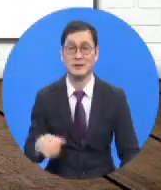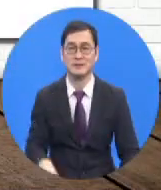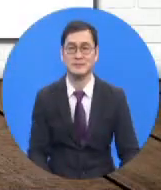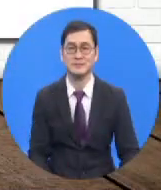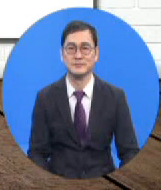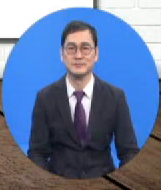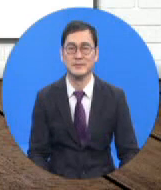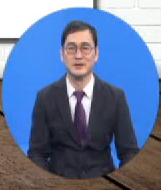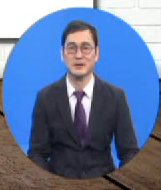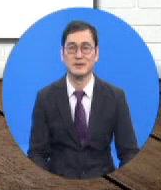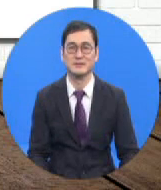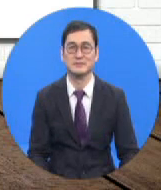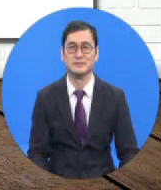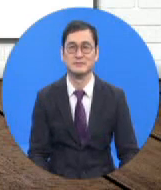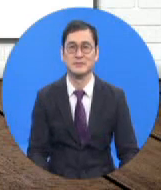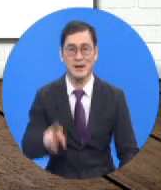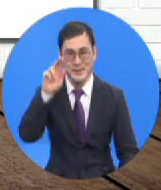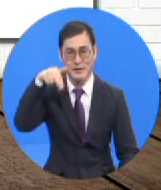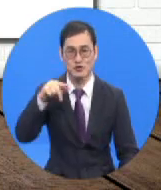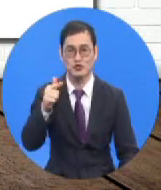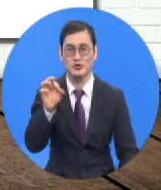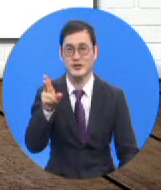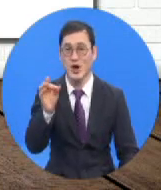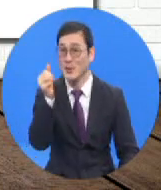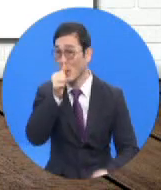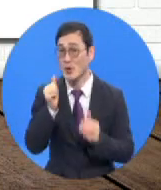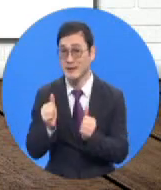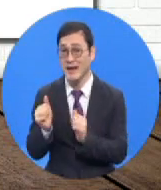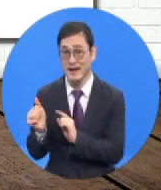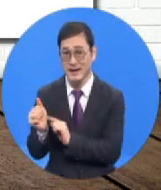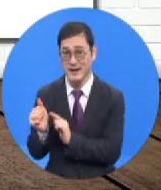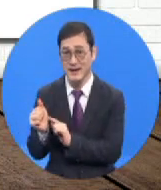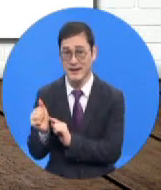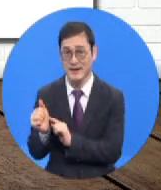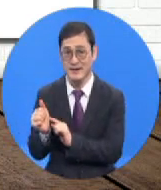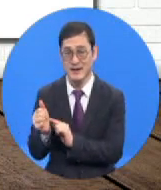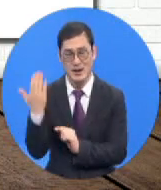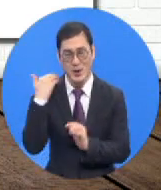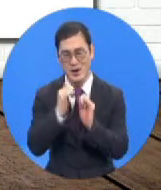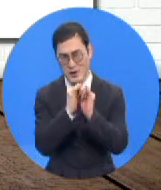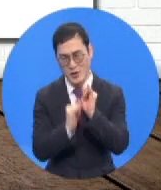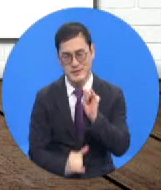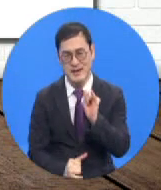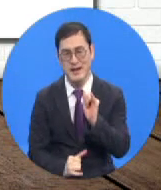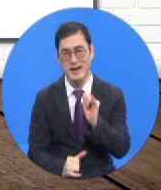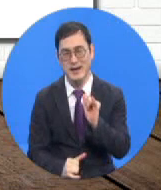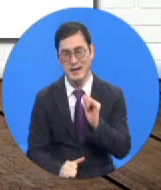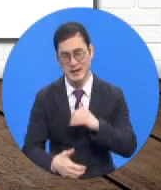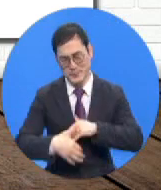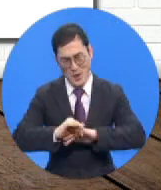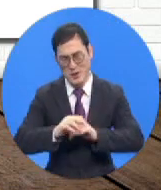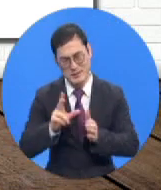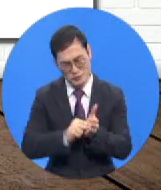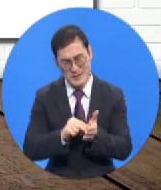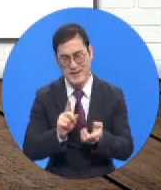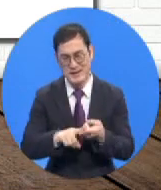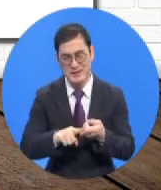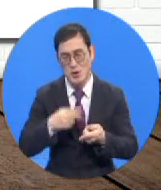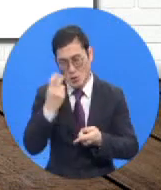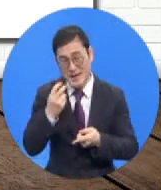재심 변호사로 유명한 박준영 변호사인데요. 당시에 대검 과거사 진상 조사단에 참여를 했었습니다. 박준영